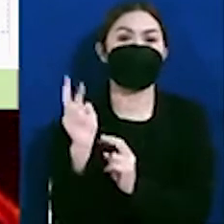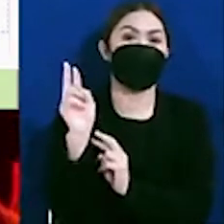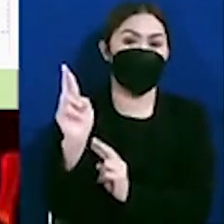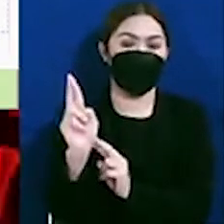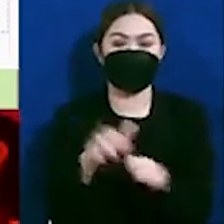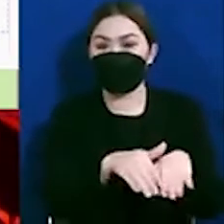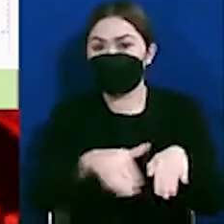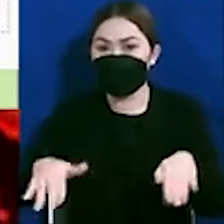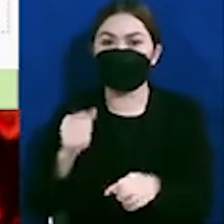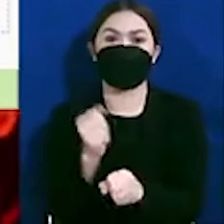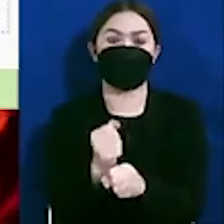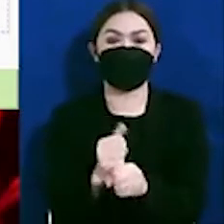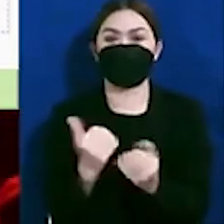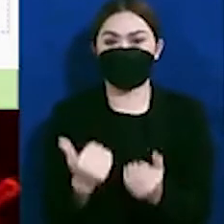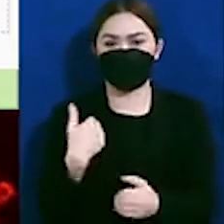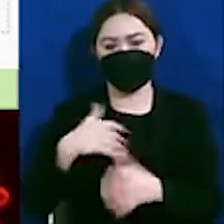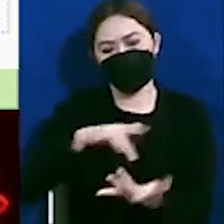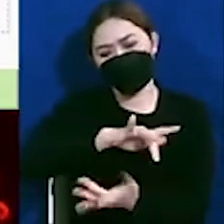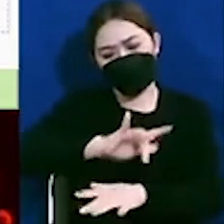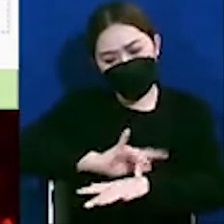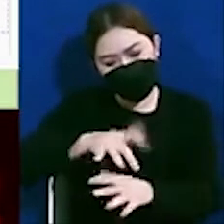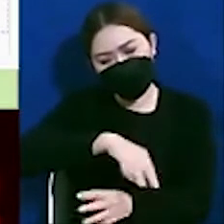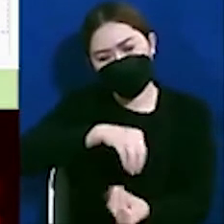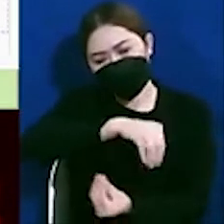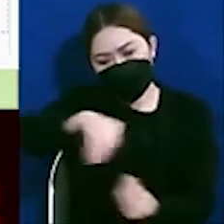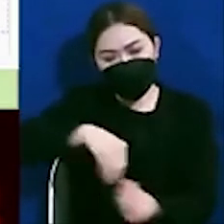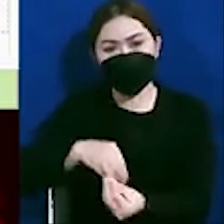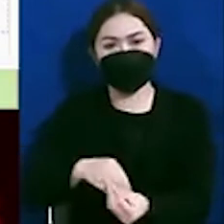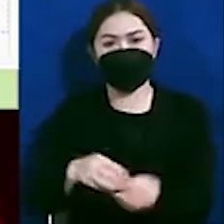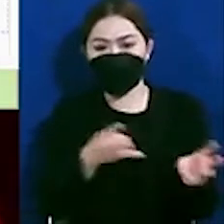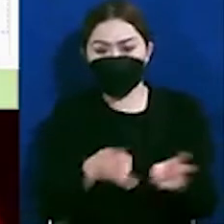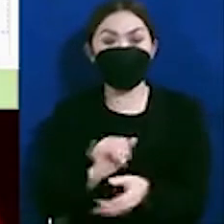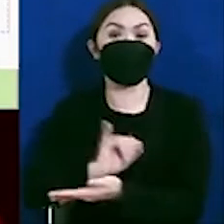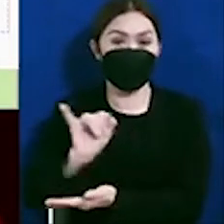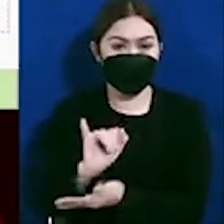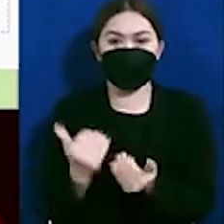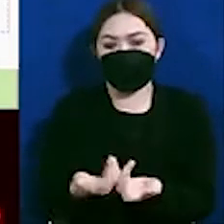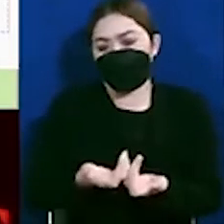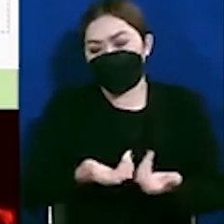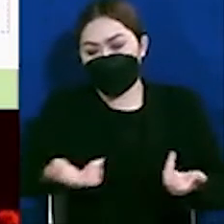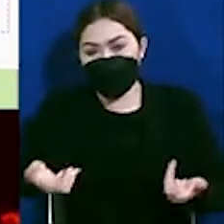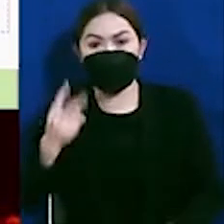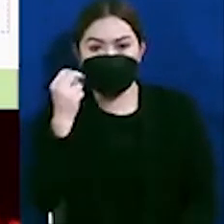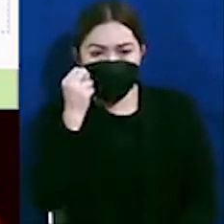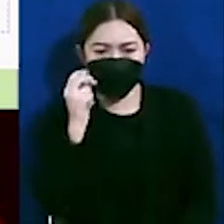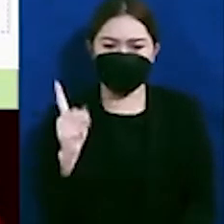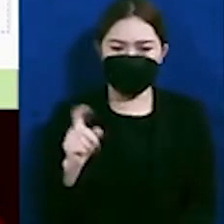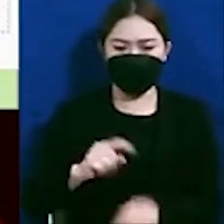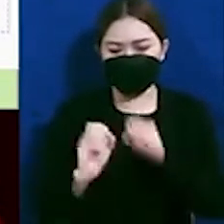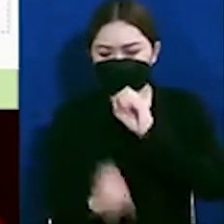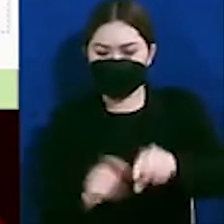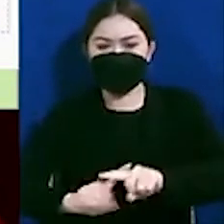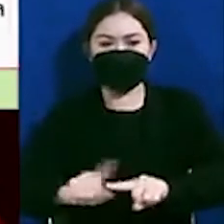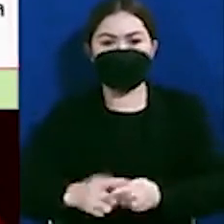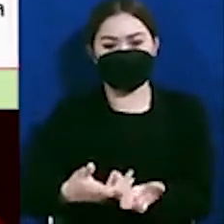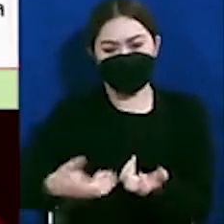หลักการโดยทั่วไปแล้วก็ต้องมีสิ่งแวดล้อมที่ถูกถูกกันและกันสุขลักษณะสามารถที่จะแยกน้ำสีเหลืองขยะต่างๆเนี่ย